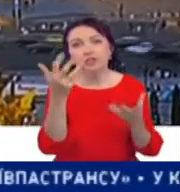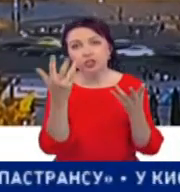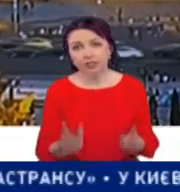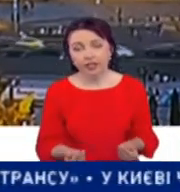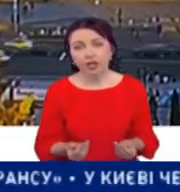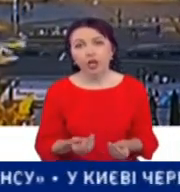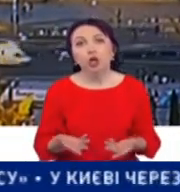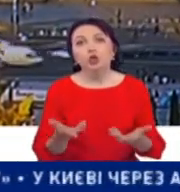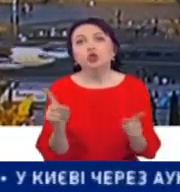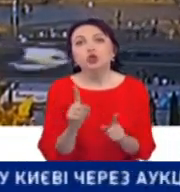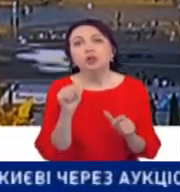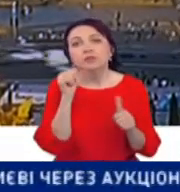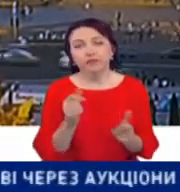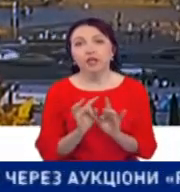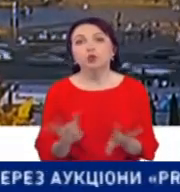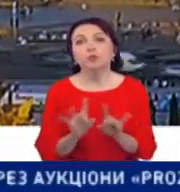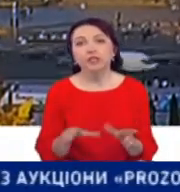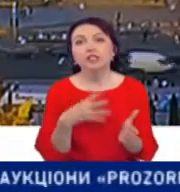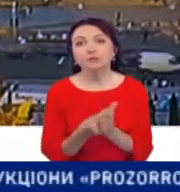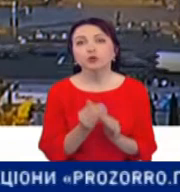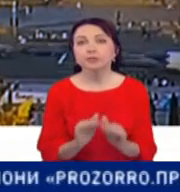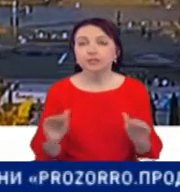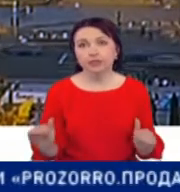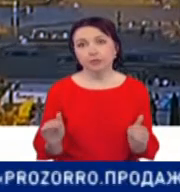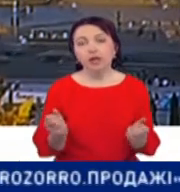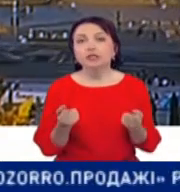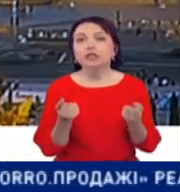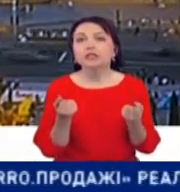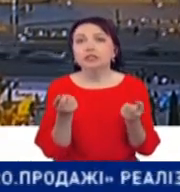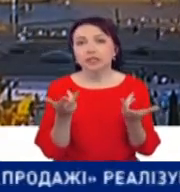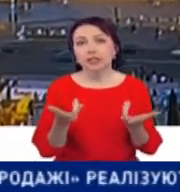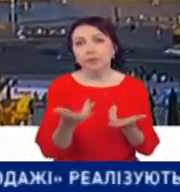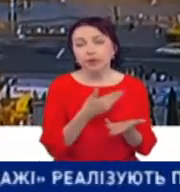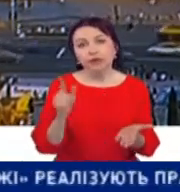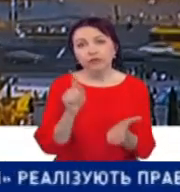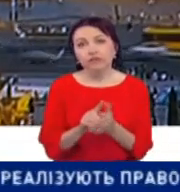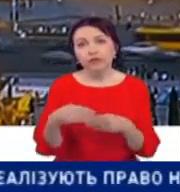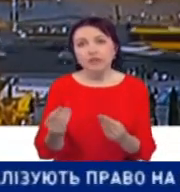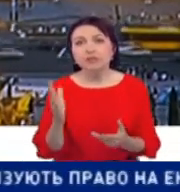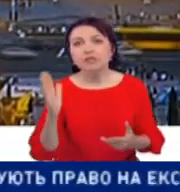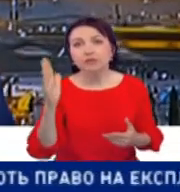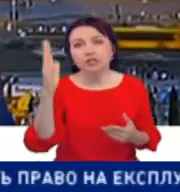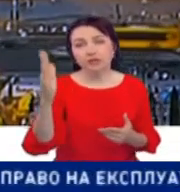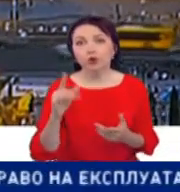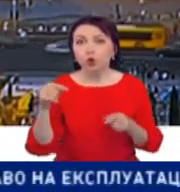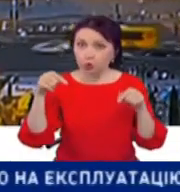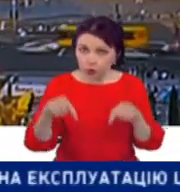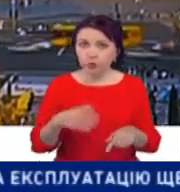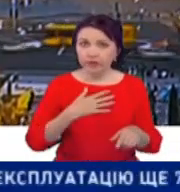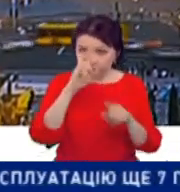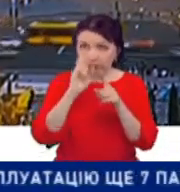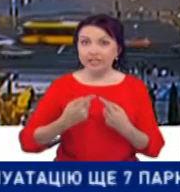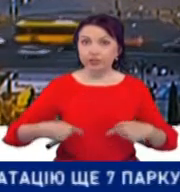нам завтра розповідати своїм дітям. І наскільки ми маємо їм давати якусь, я не знаю, перспективу, да, що тут, в нашій